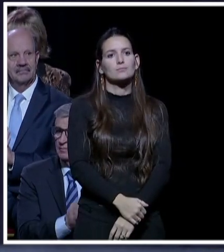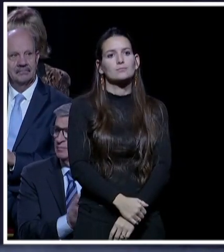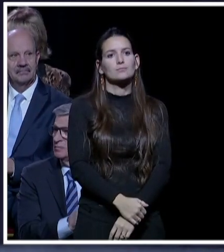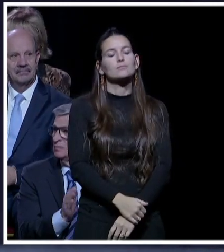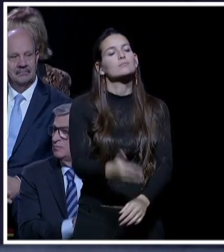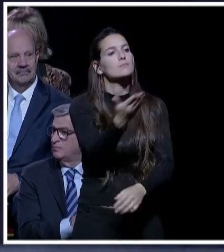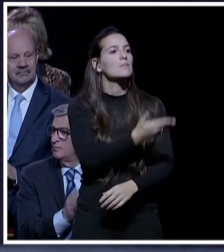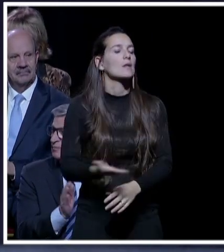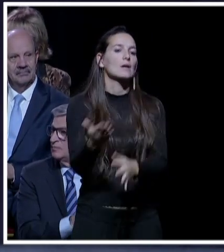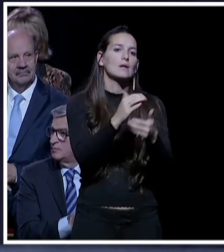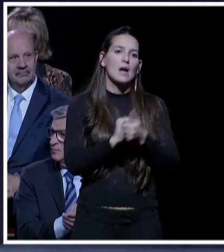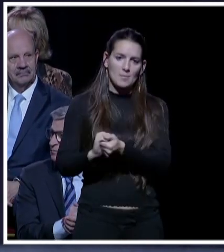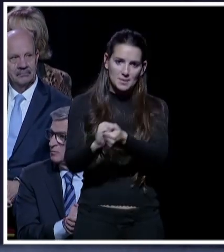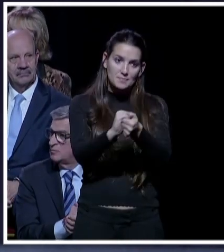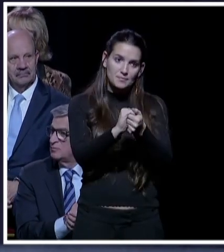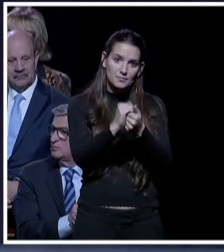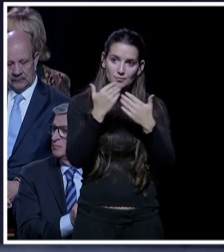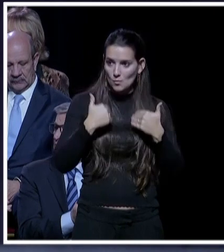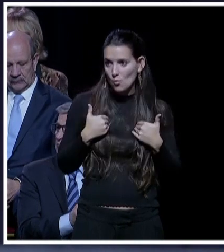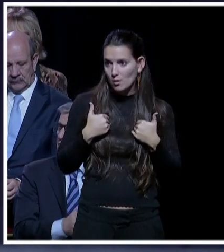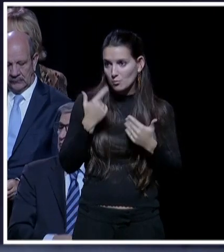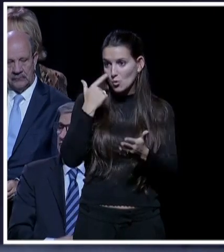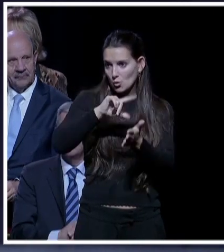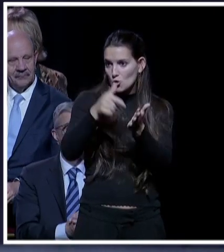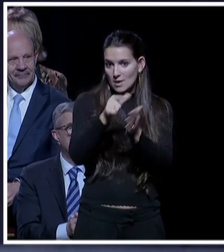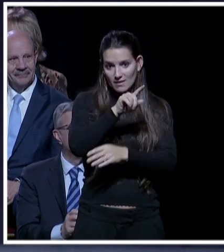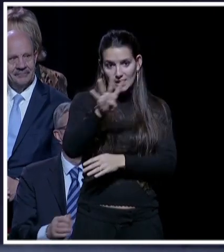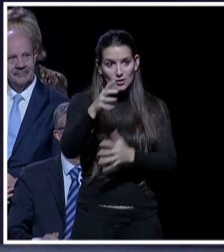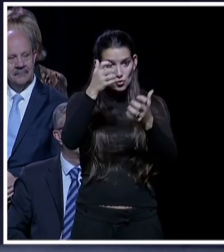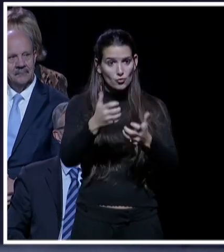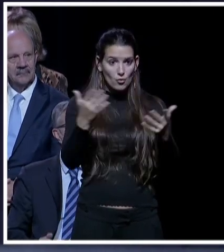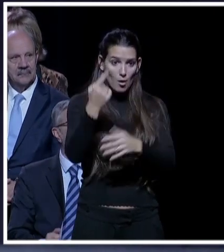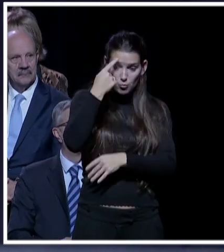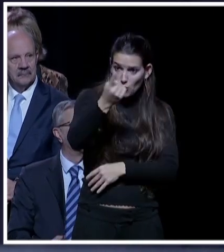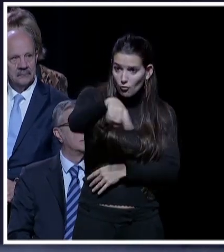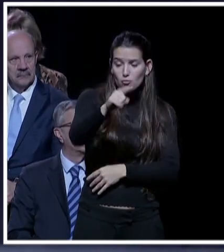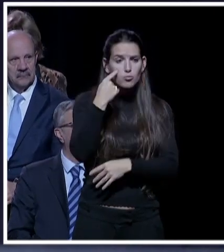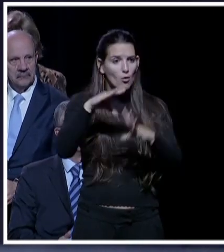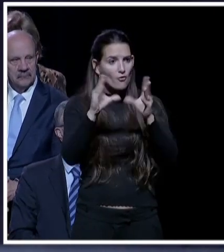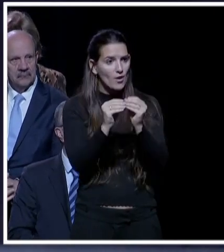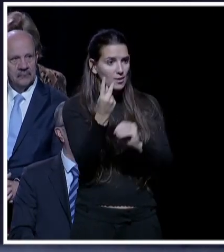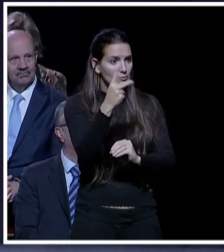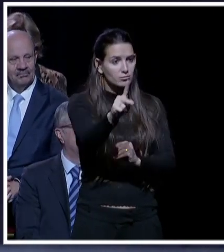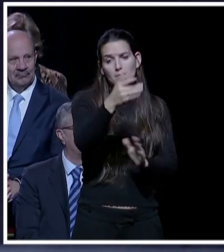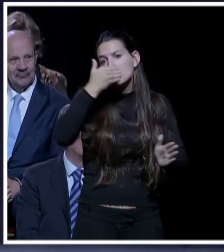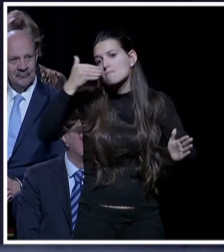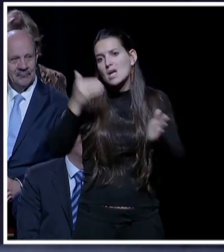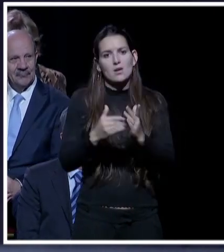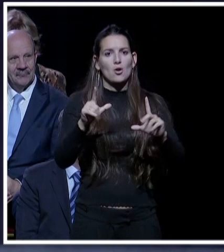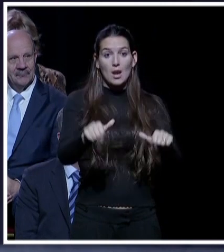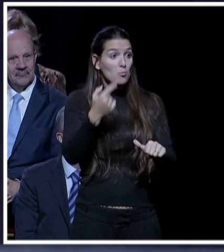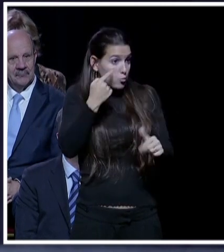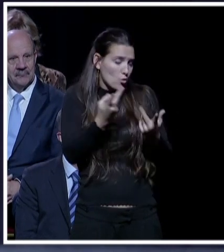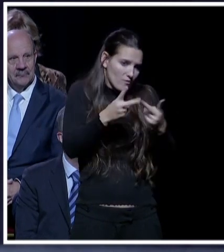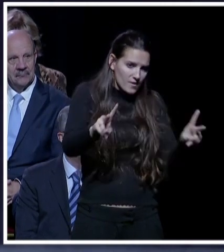Mes chers amis, je vous souhaite pour 2024 le meilleur, pour vous, pour les vôtres, bien entendu, pour notre